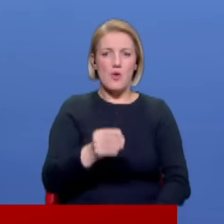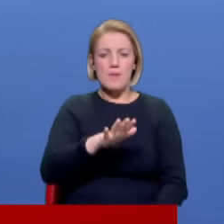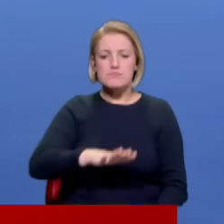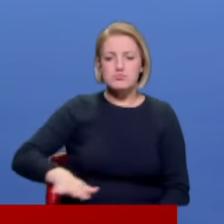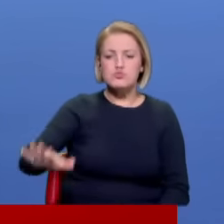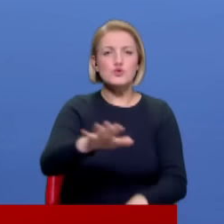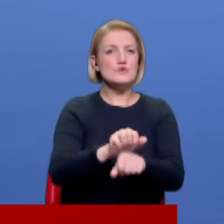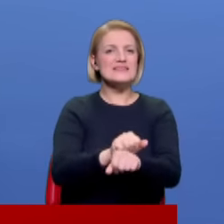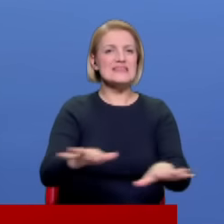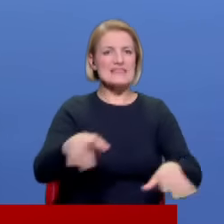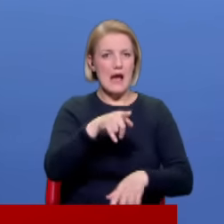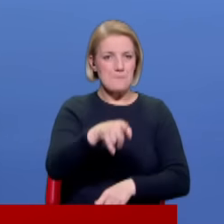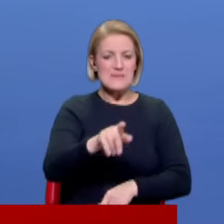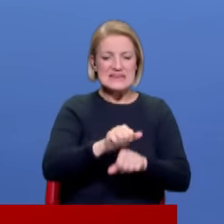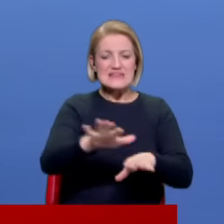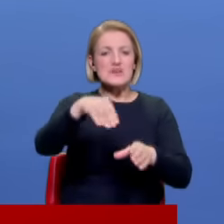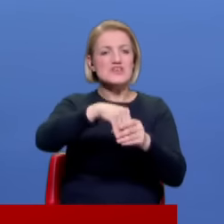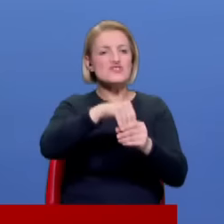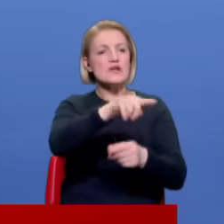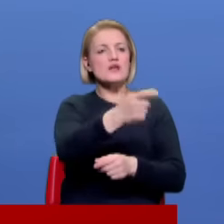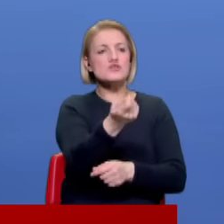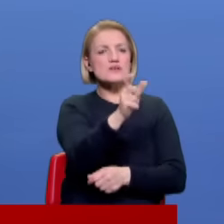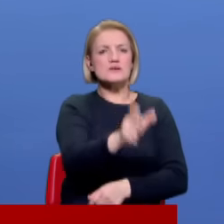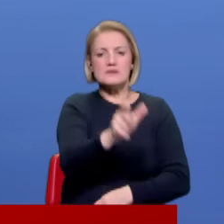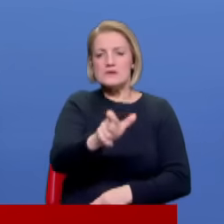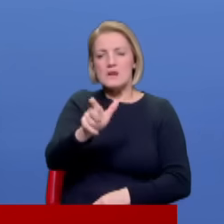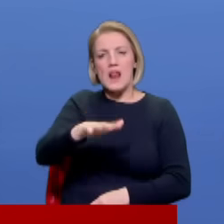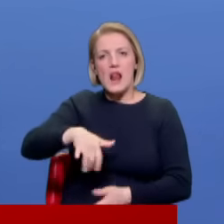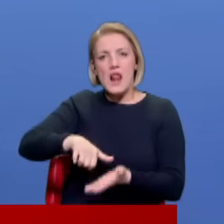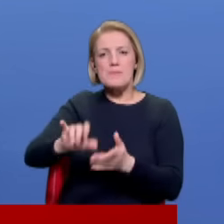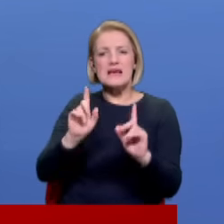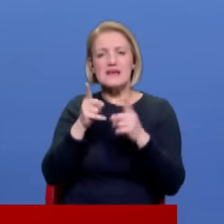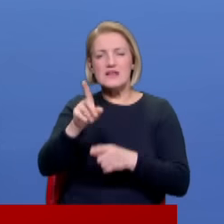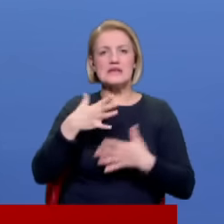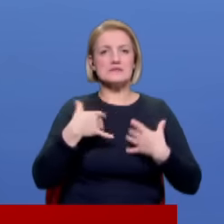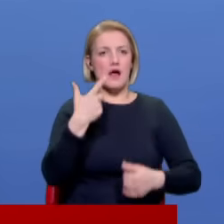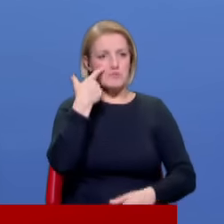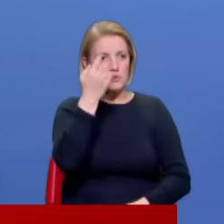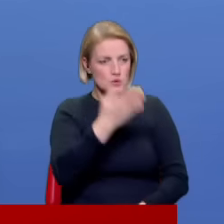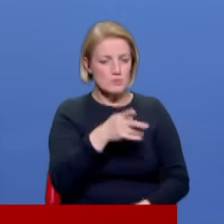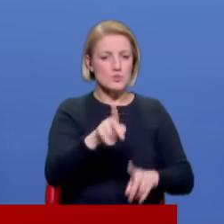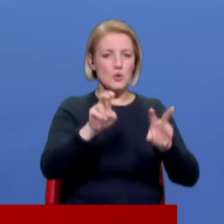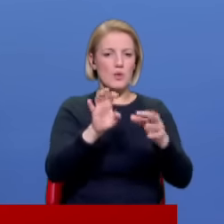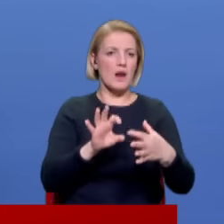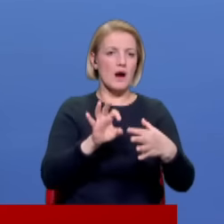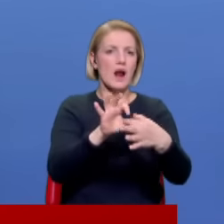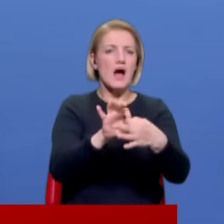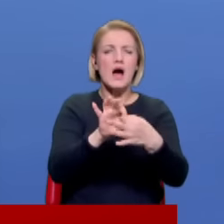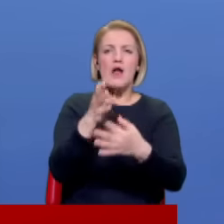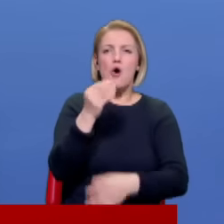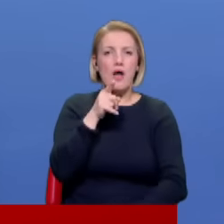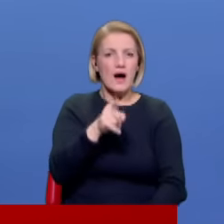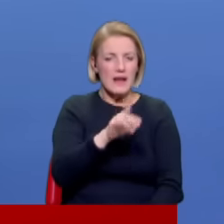tüm sistemin içinde çalışan yetkililerin, sağlık müdürlüğünün, bu konuyla ilişkili